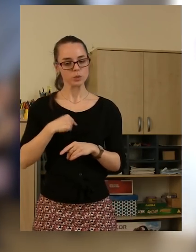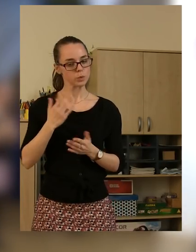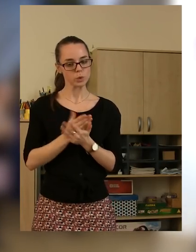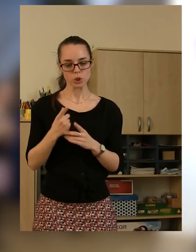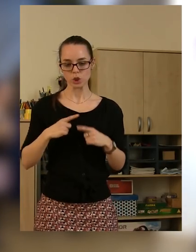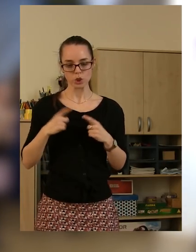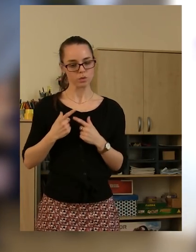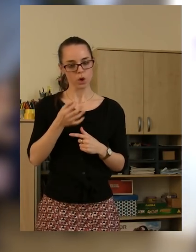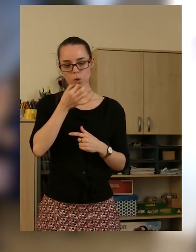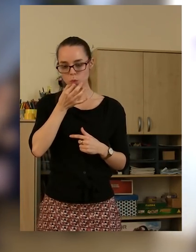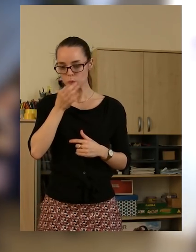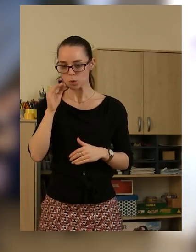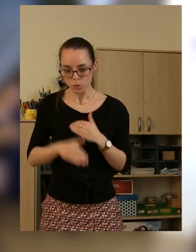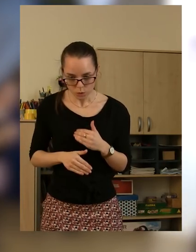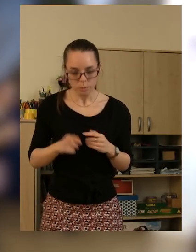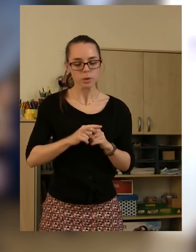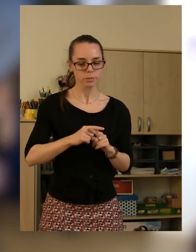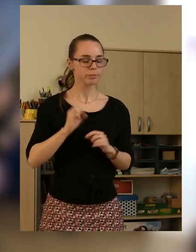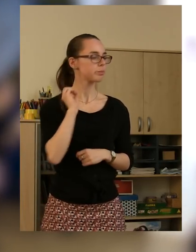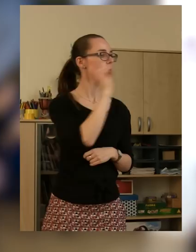A potom spáchal sebevraždu.